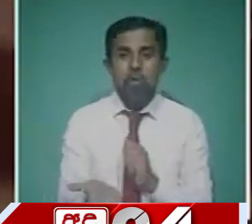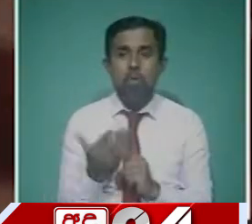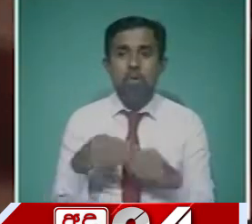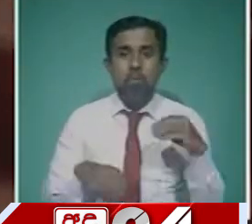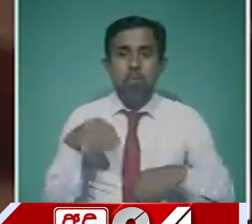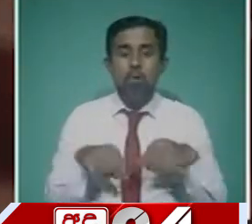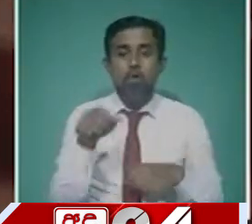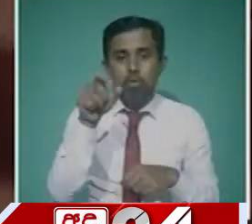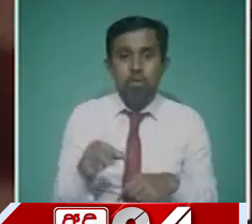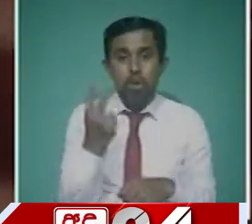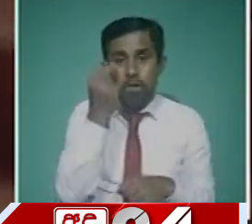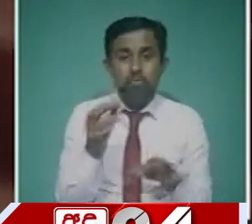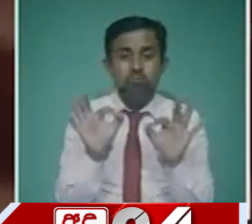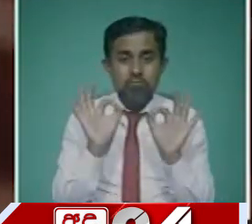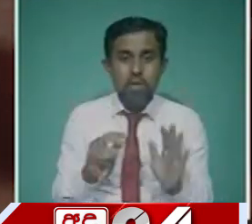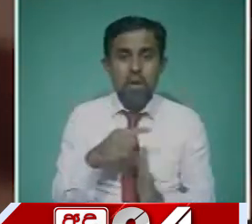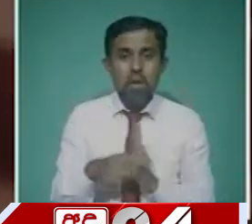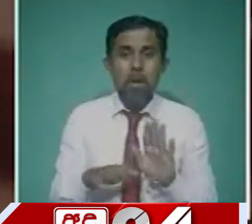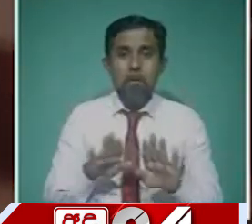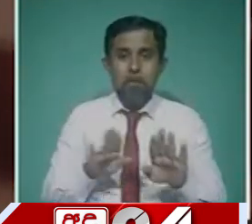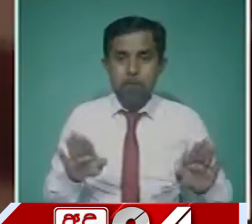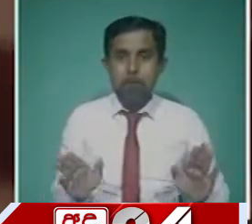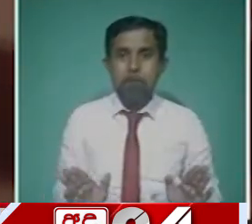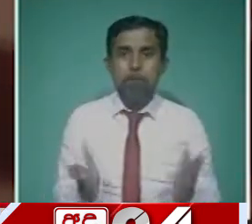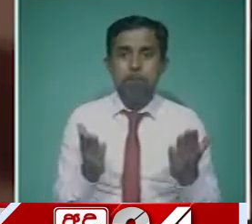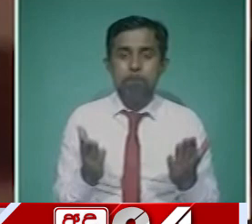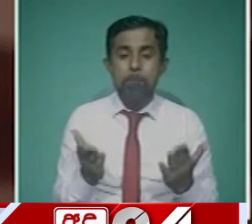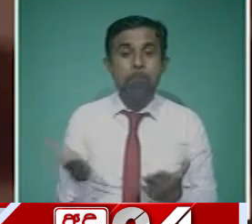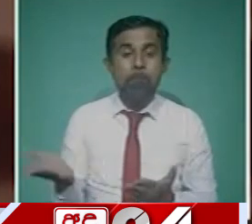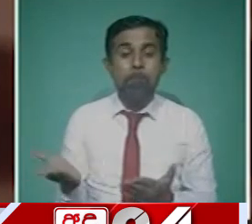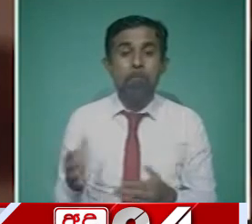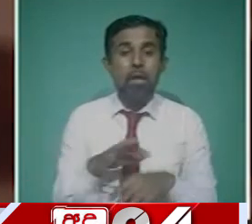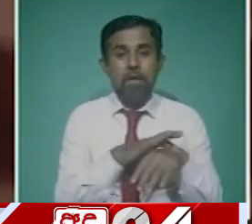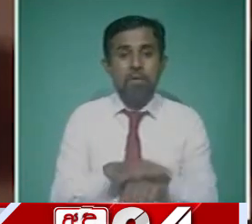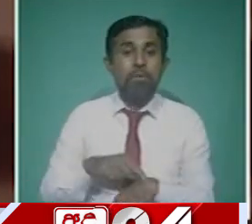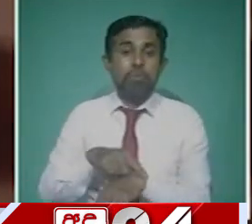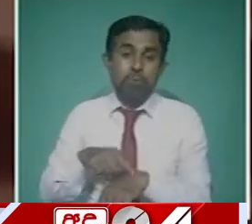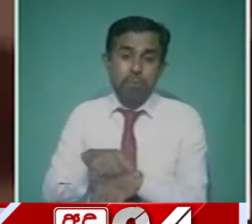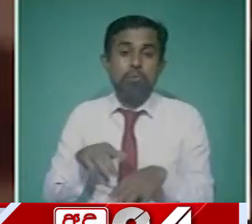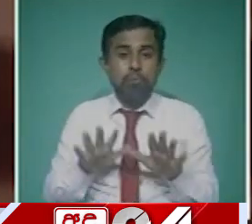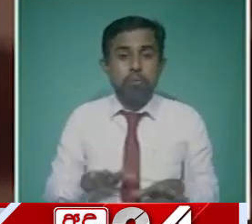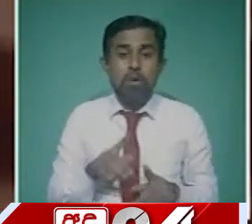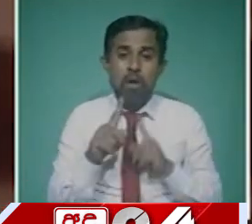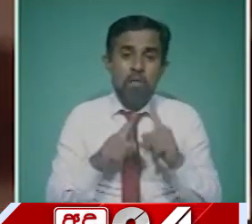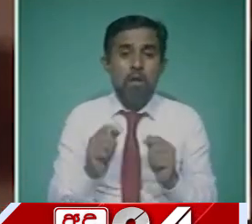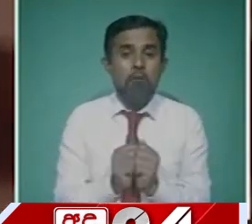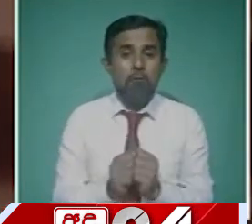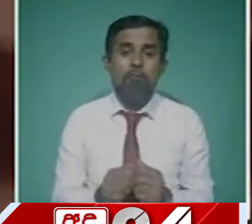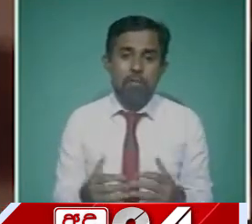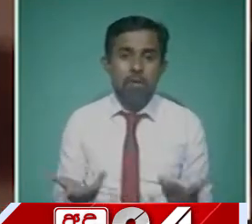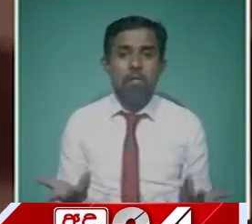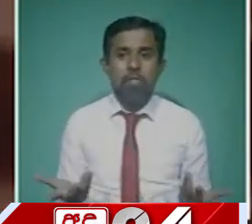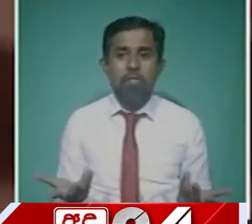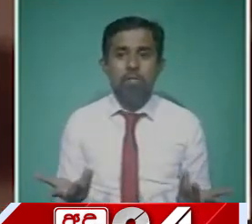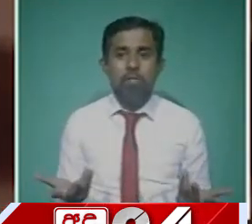දේශපාලනඥයෝ දැක්මක් ඇතිව මේ රට පාලනය කරන්න ගන්නකම් මෙතන ගෙනෙන්න අපි කොච්චර වෙලාව නාස්ති කරත් කවදාවත් මේකෙන් කිසි ප්‍රයෝජනයක්